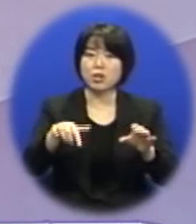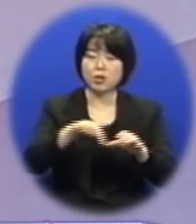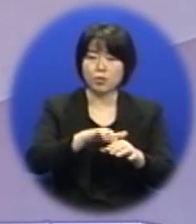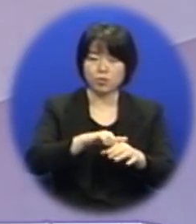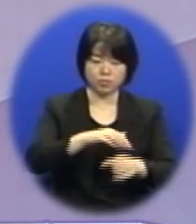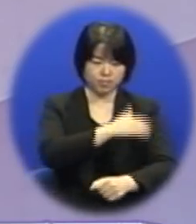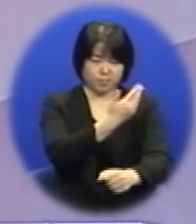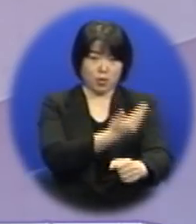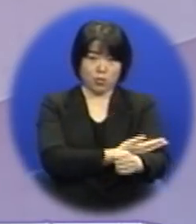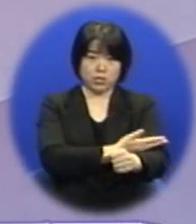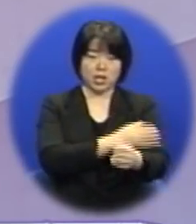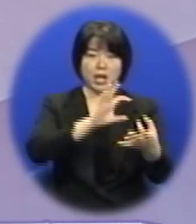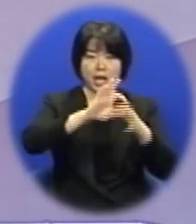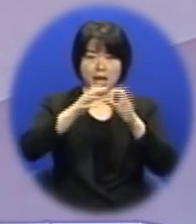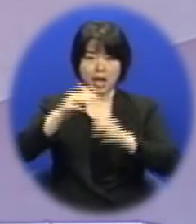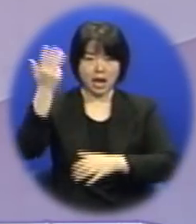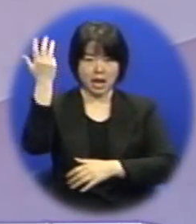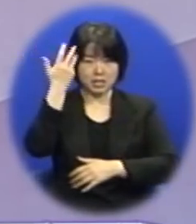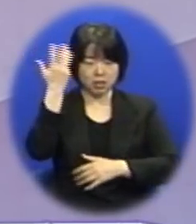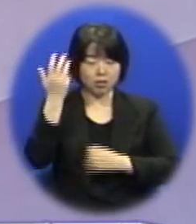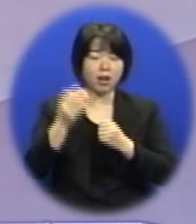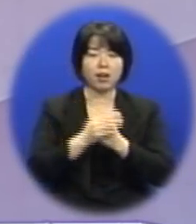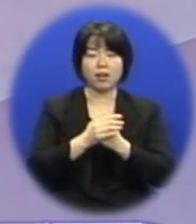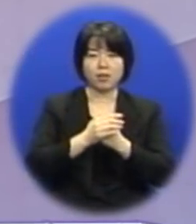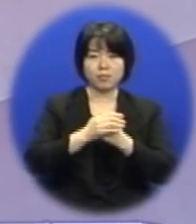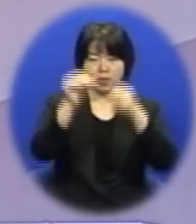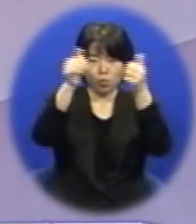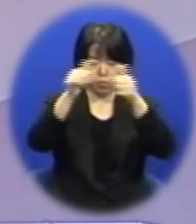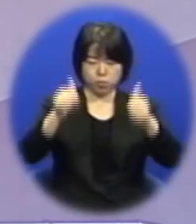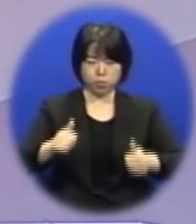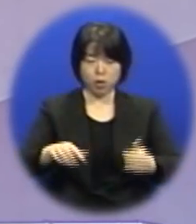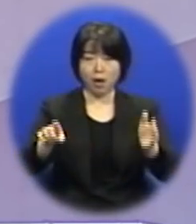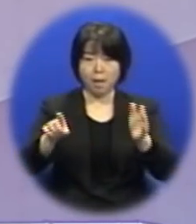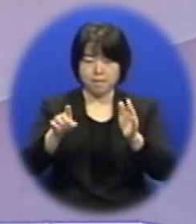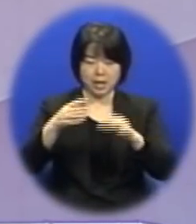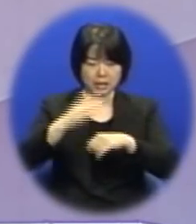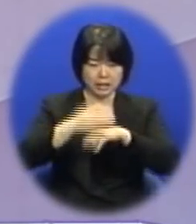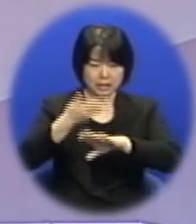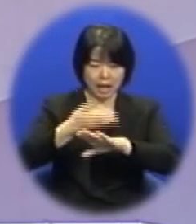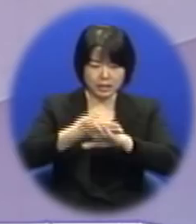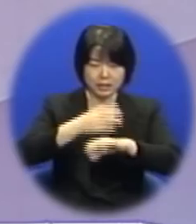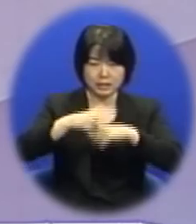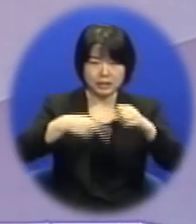권세, 헬라 철학, 우상과 미신이 횡행하던 그때 당시에